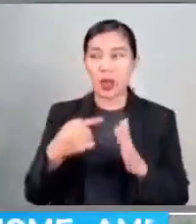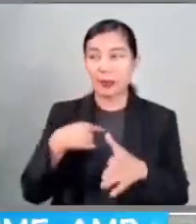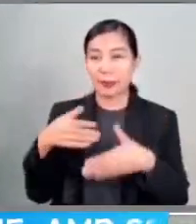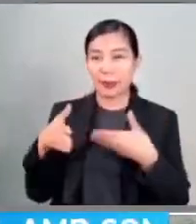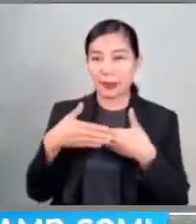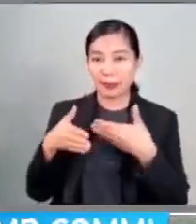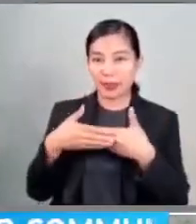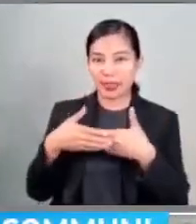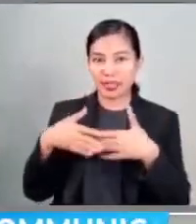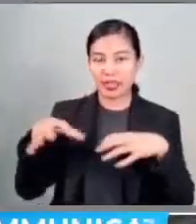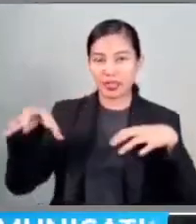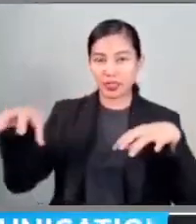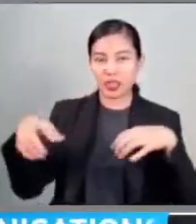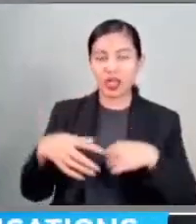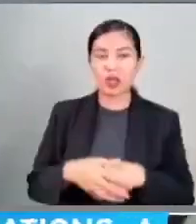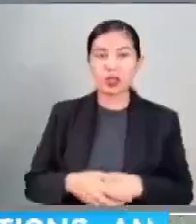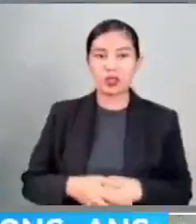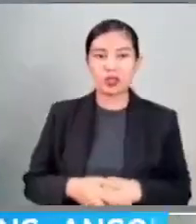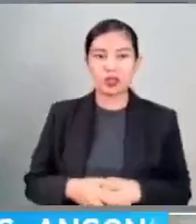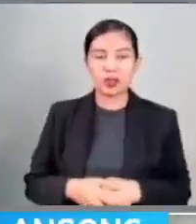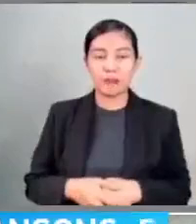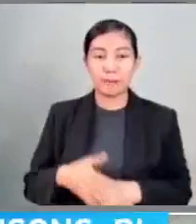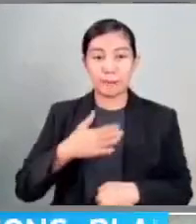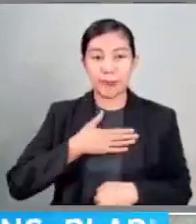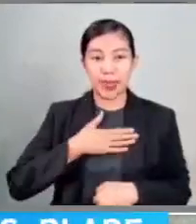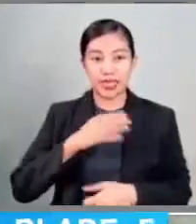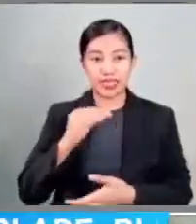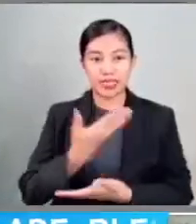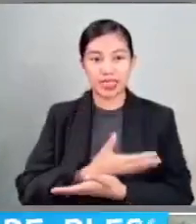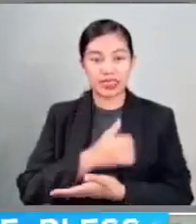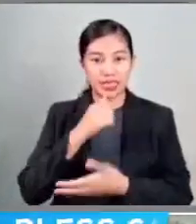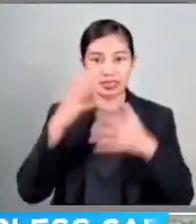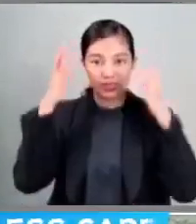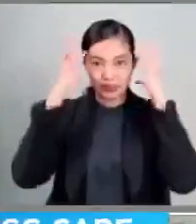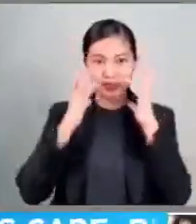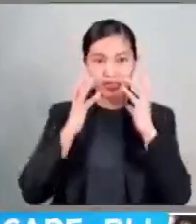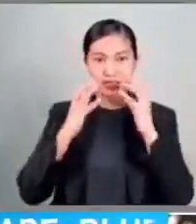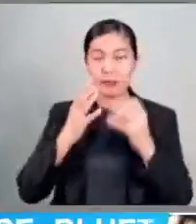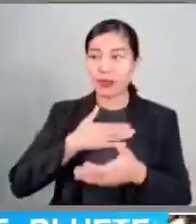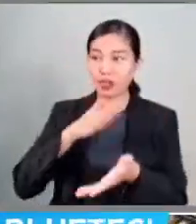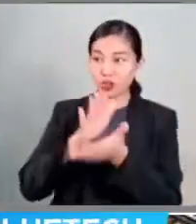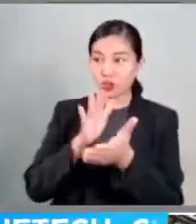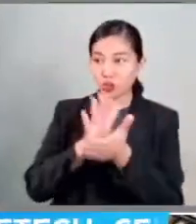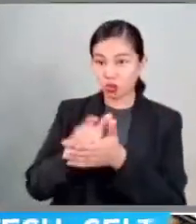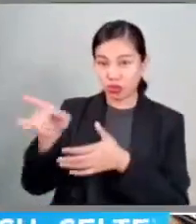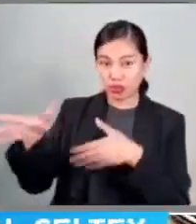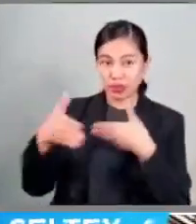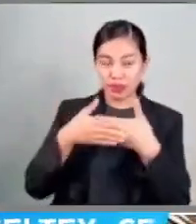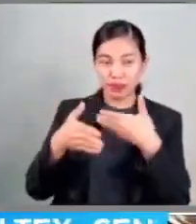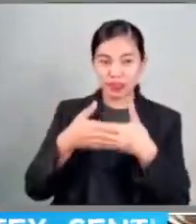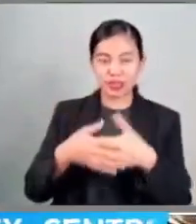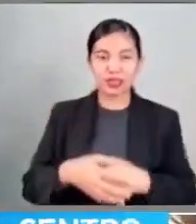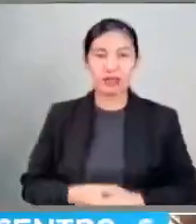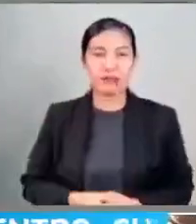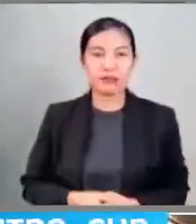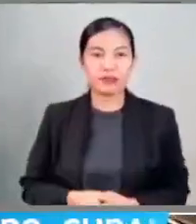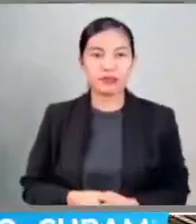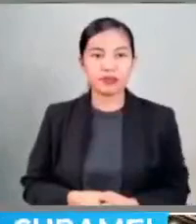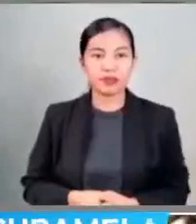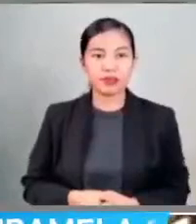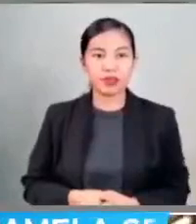hindi pinag-helmet yung anak ko. Nandyan lang ako, yung school ng anak ko, dito lang rin. Target natin ngayon is Mabuhay Lane number